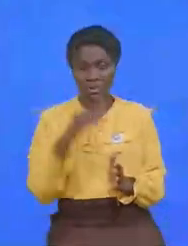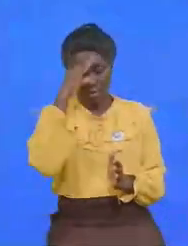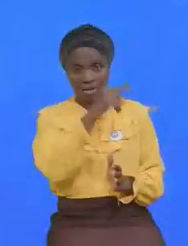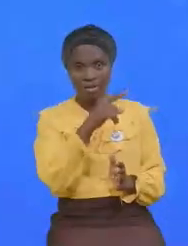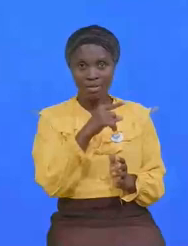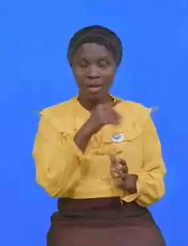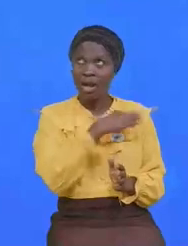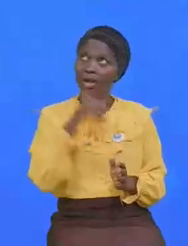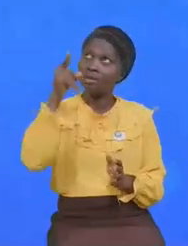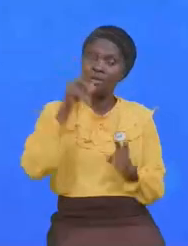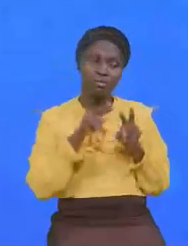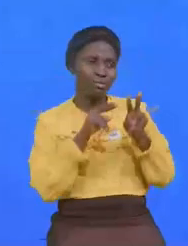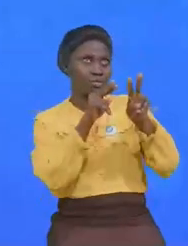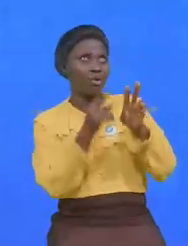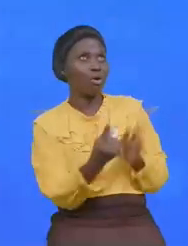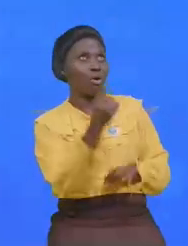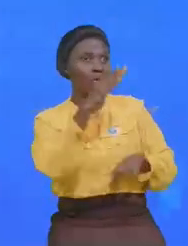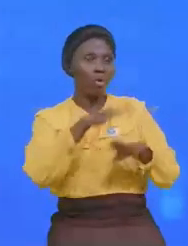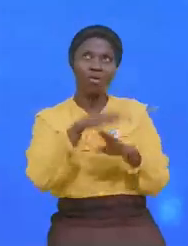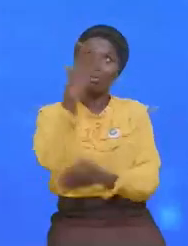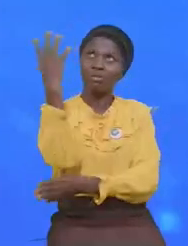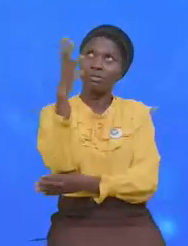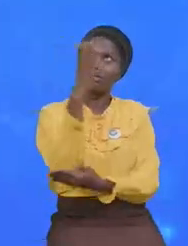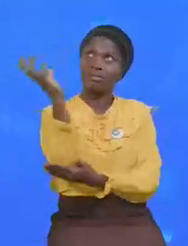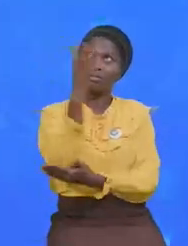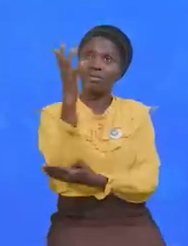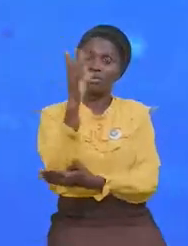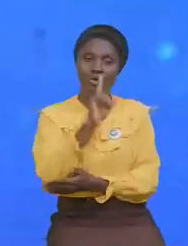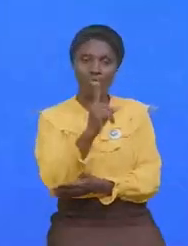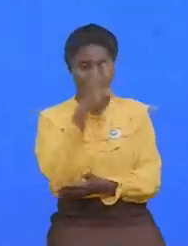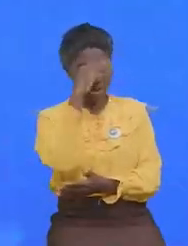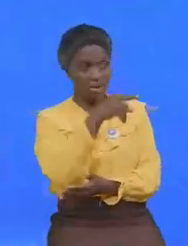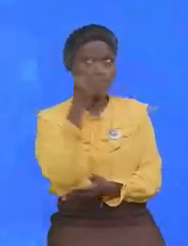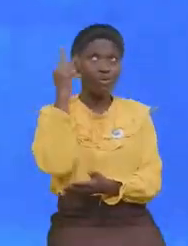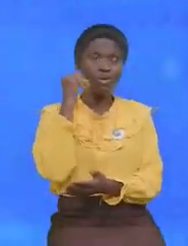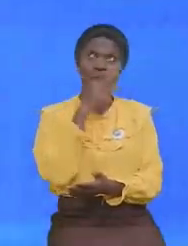Et il leva les yeux et lui dit, Christ l'a vu,